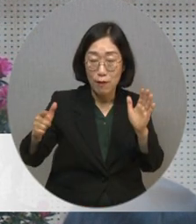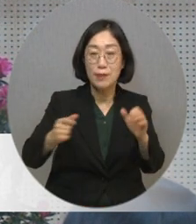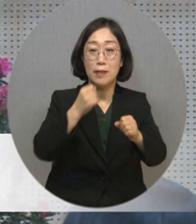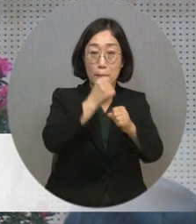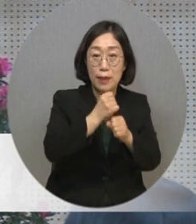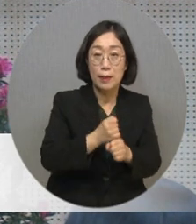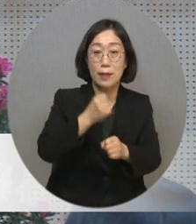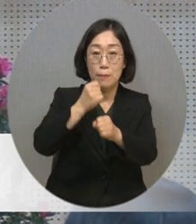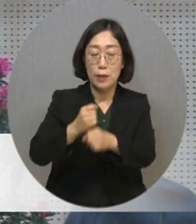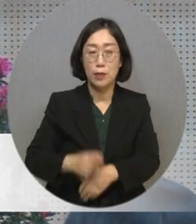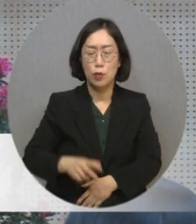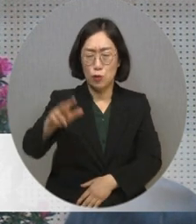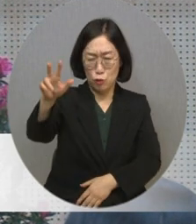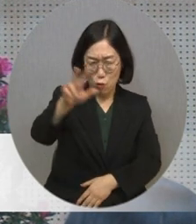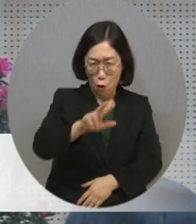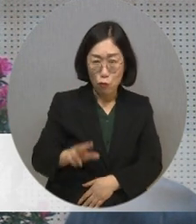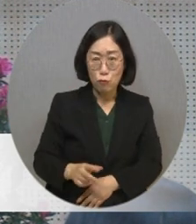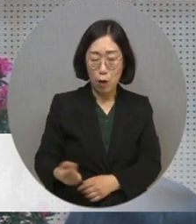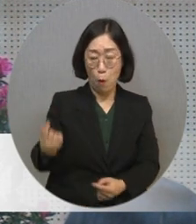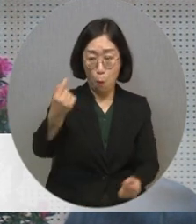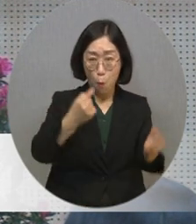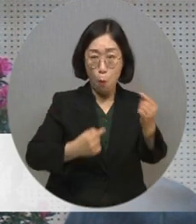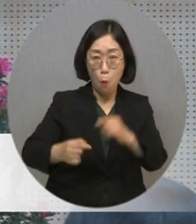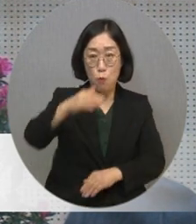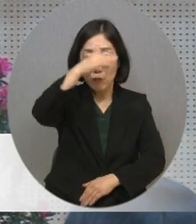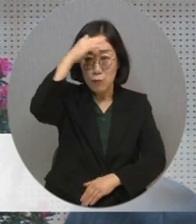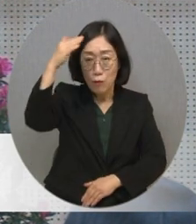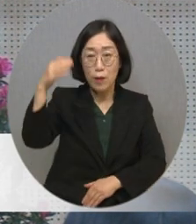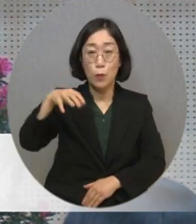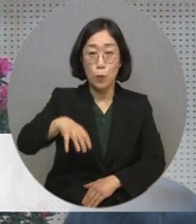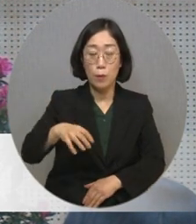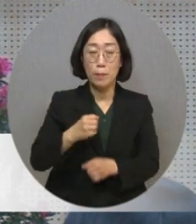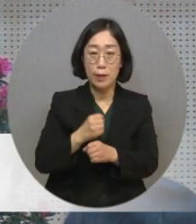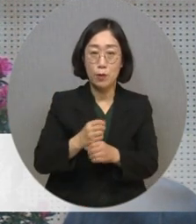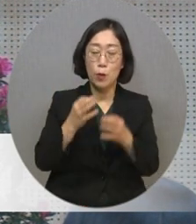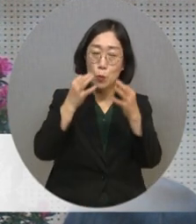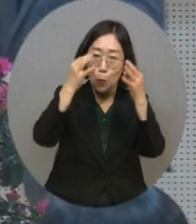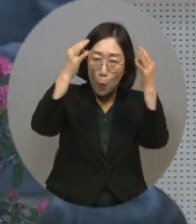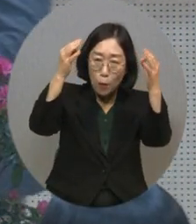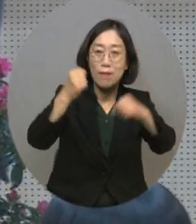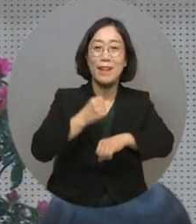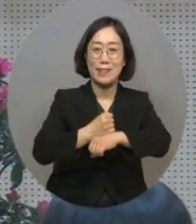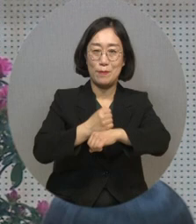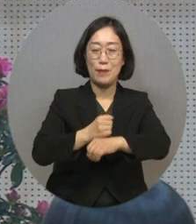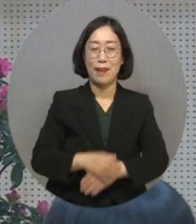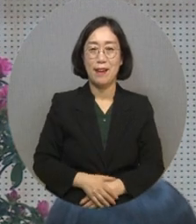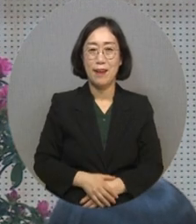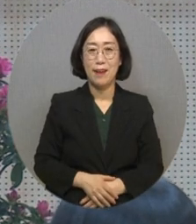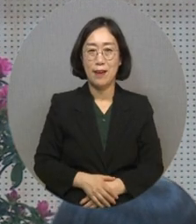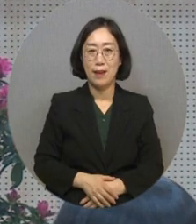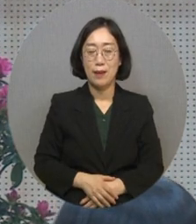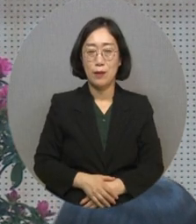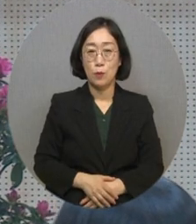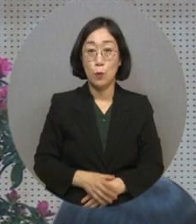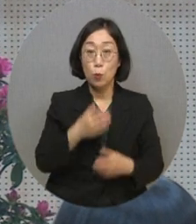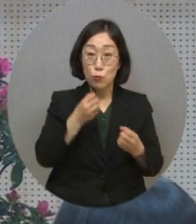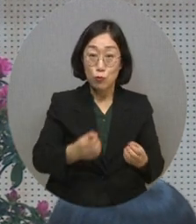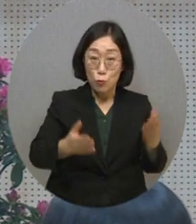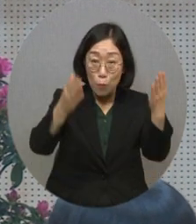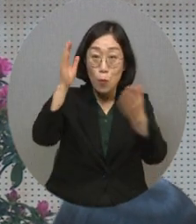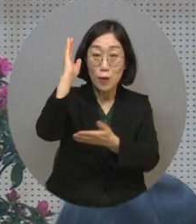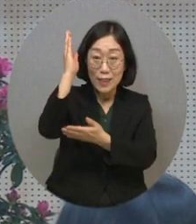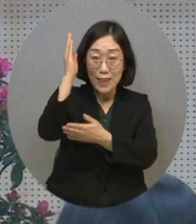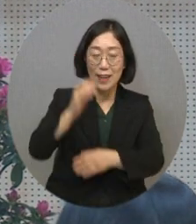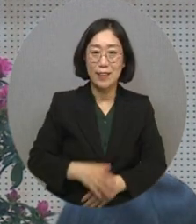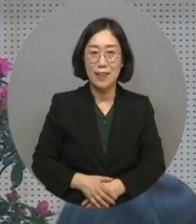만들어 전국에서 찾아오는 관광시장을 만들기 위해 최선을 다하겠습니다. 또한 축사를 맡은 황영호